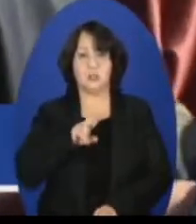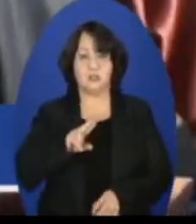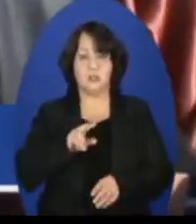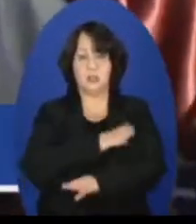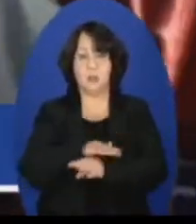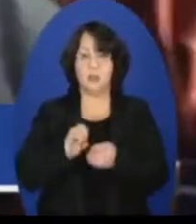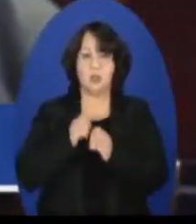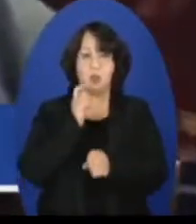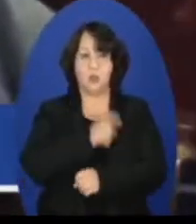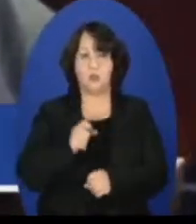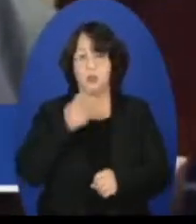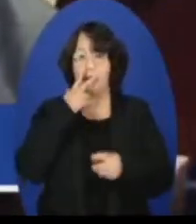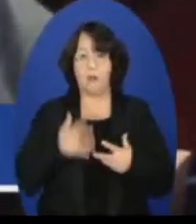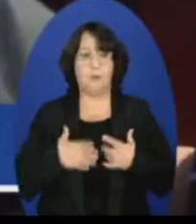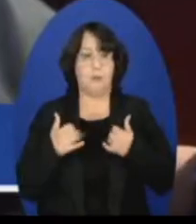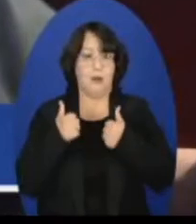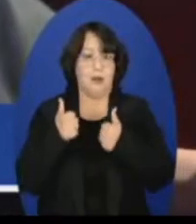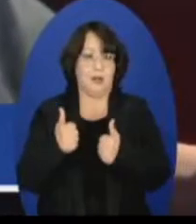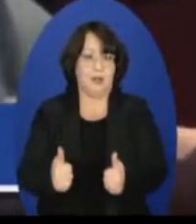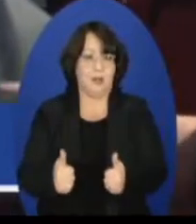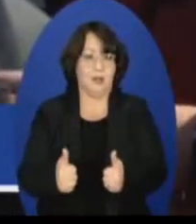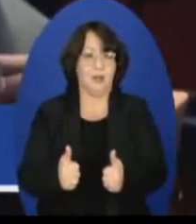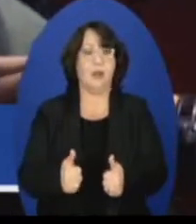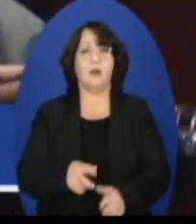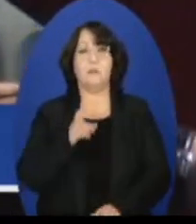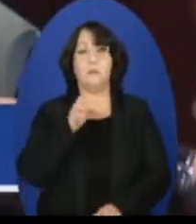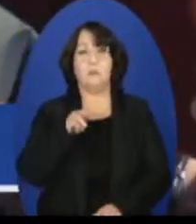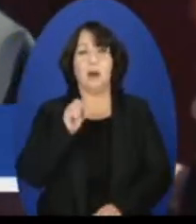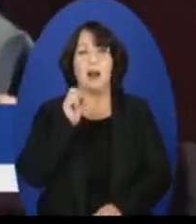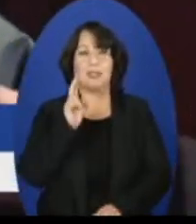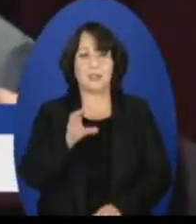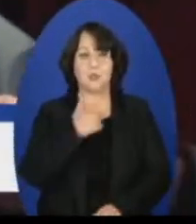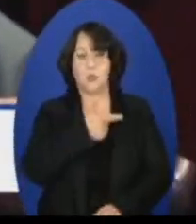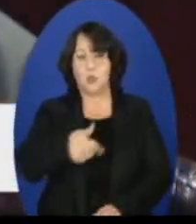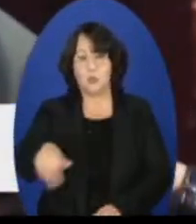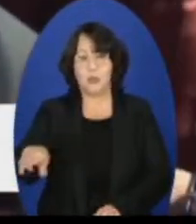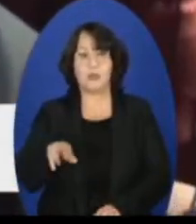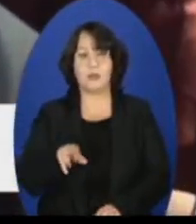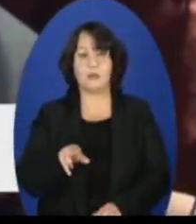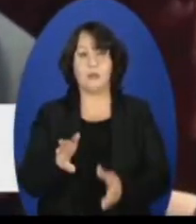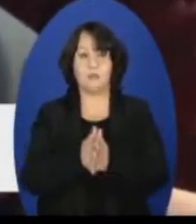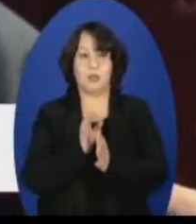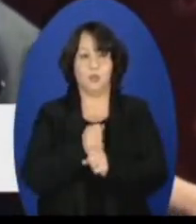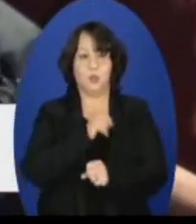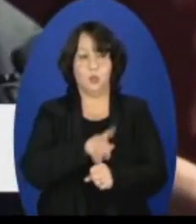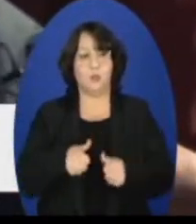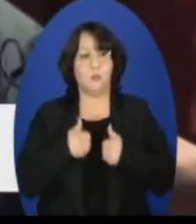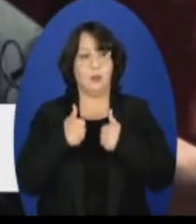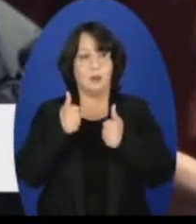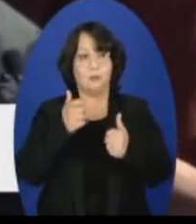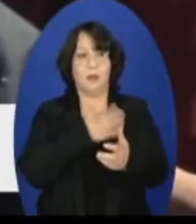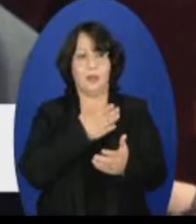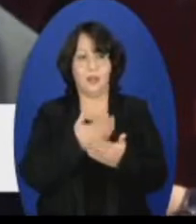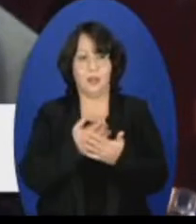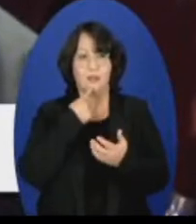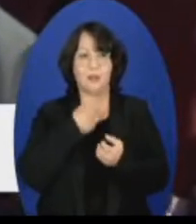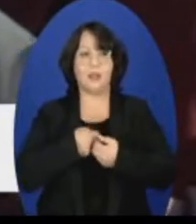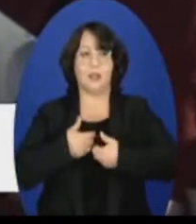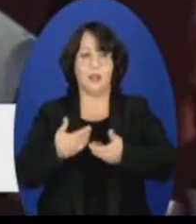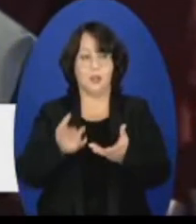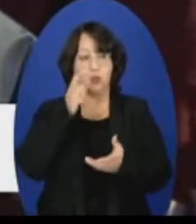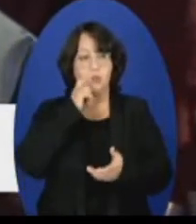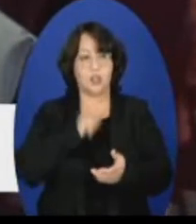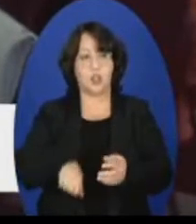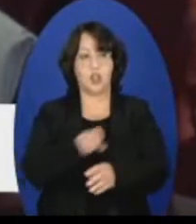Макс Руутийнхаа замчдаар бахархмаар байна. Одоо баярлаа гэж ахин ахин хэлмээр байна. Тэгээд энэ төсөл одоо